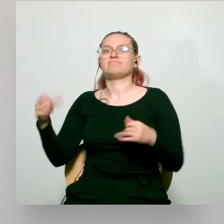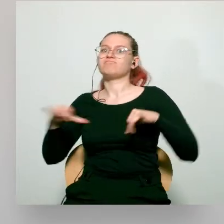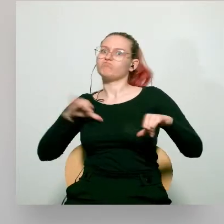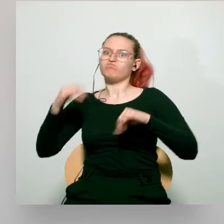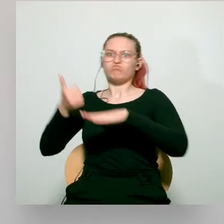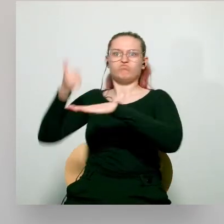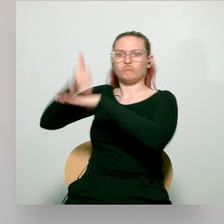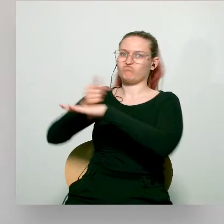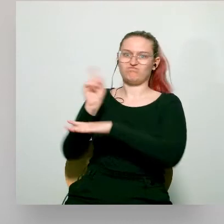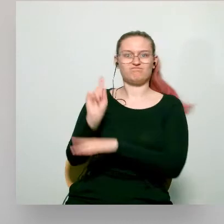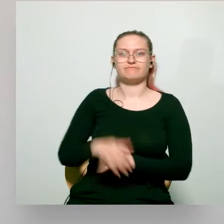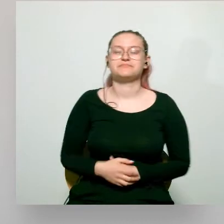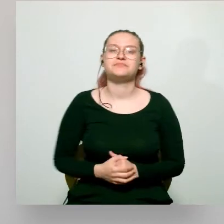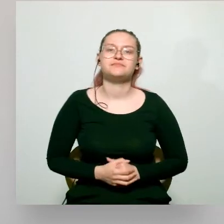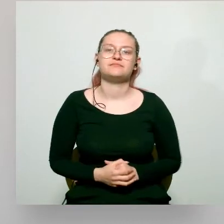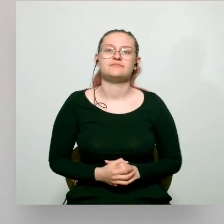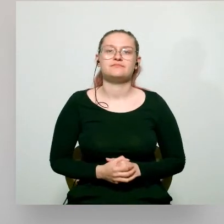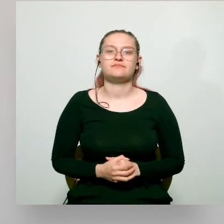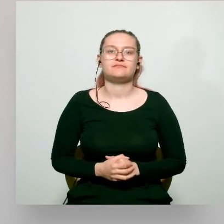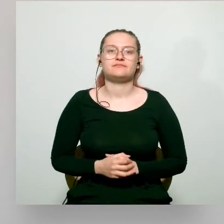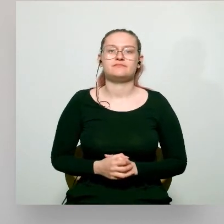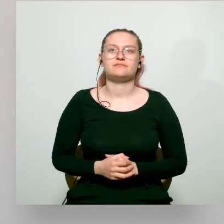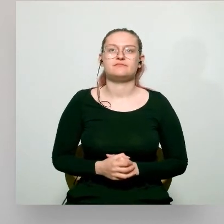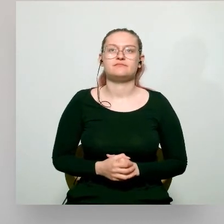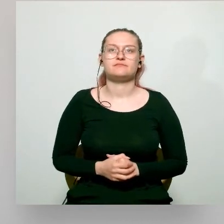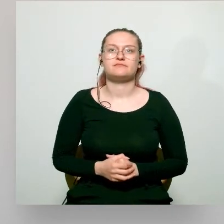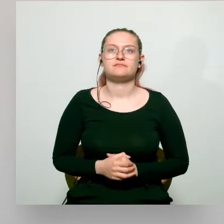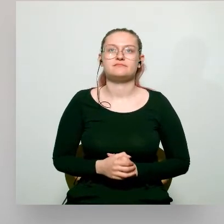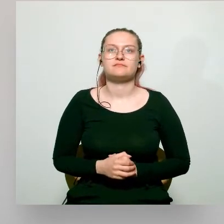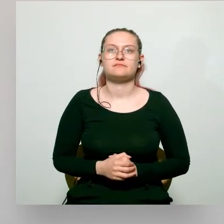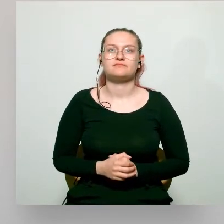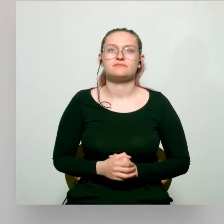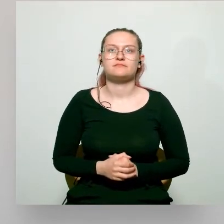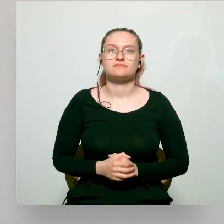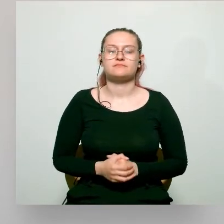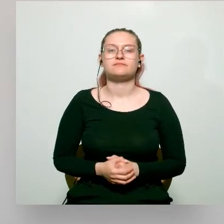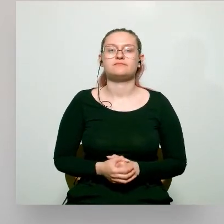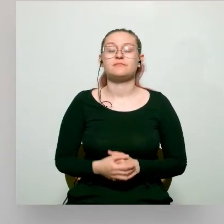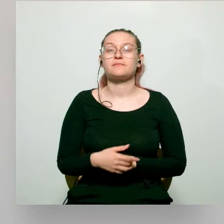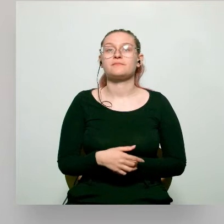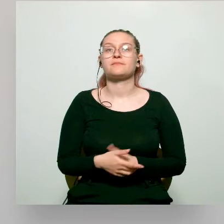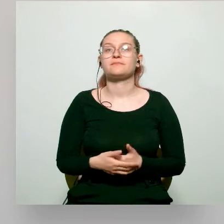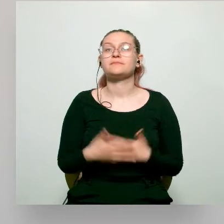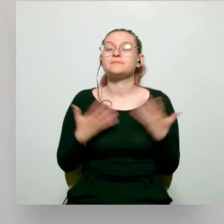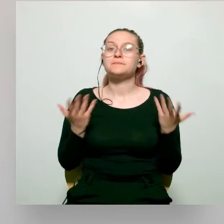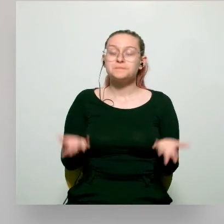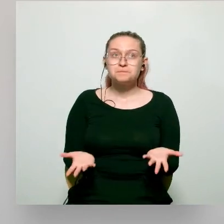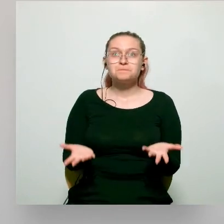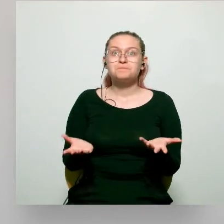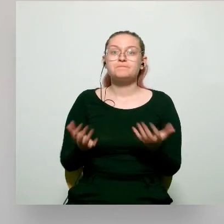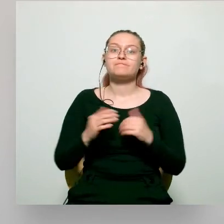jakieś imperialne projekty. Tak, no ja po pierwsze możesz сказати, що от це... Cóż, przede